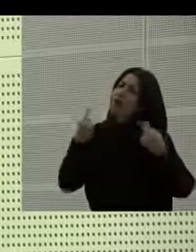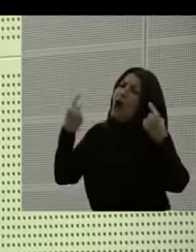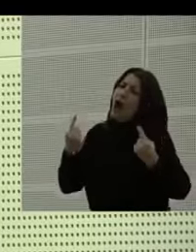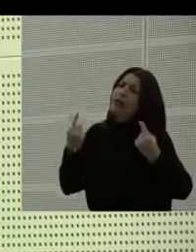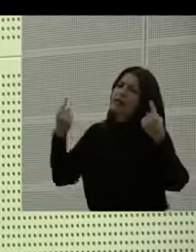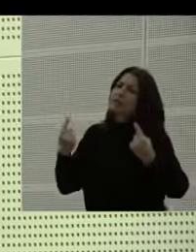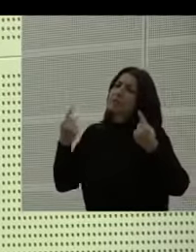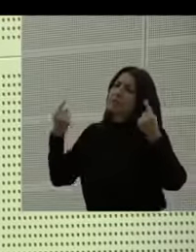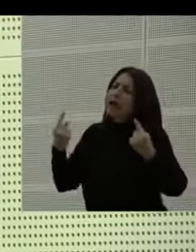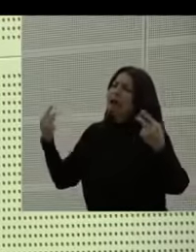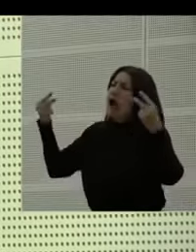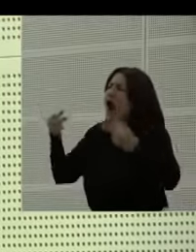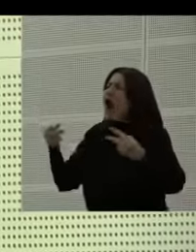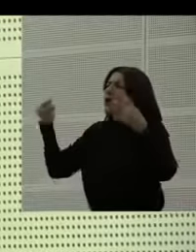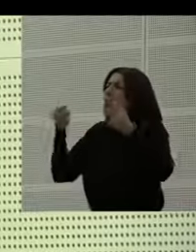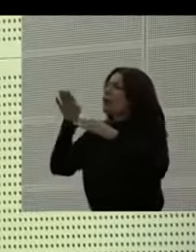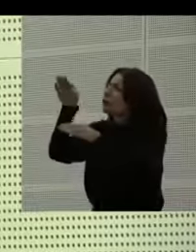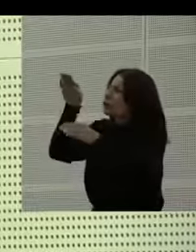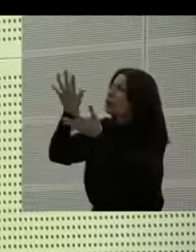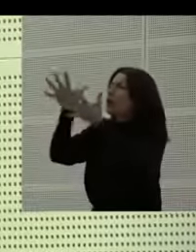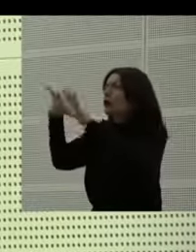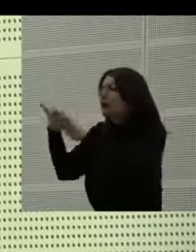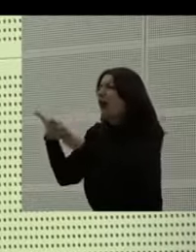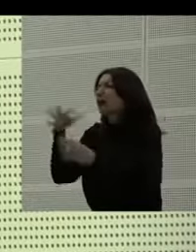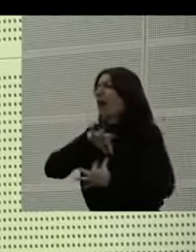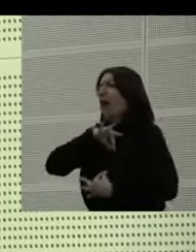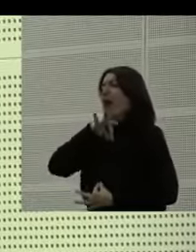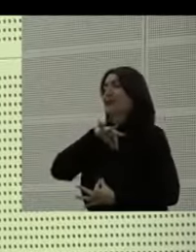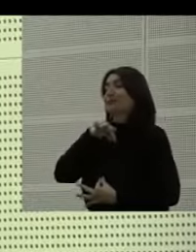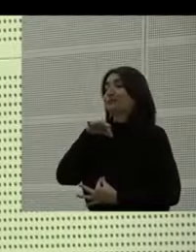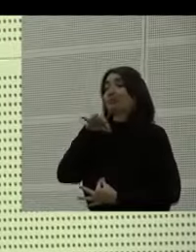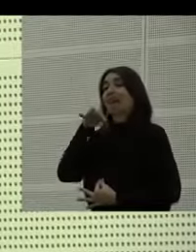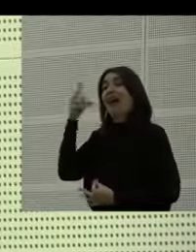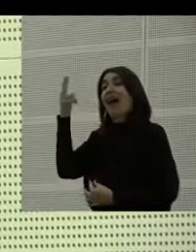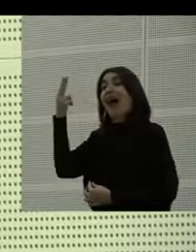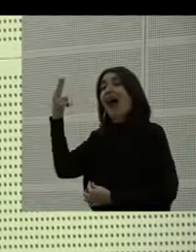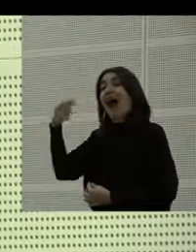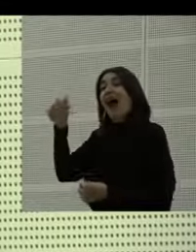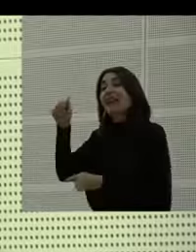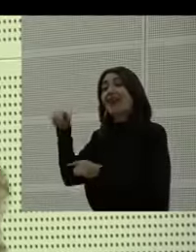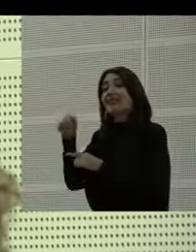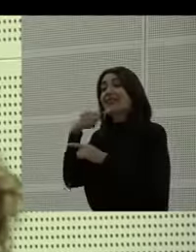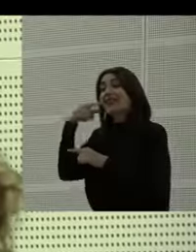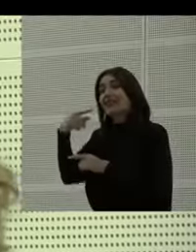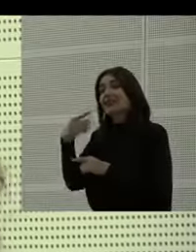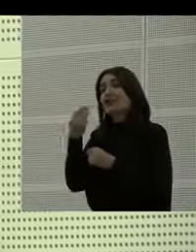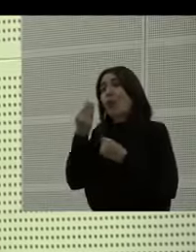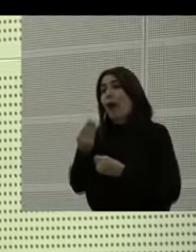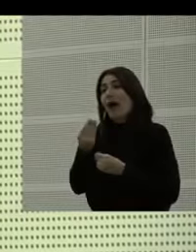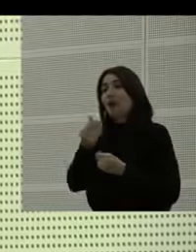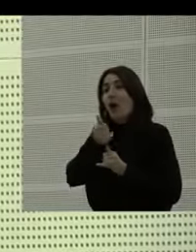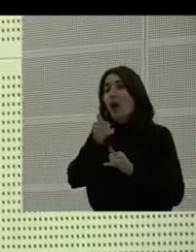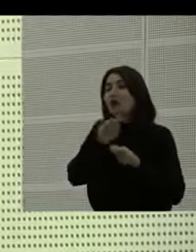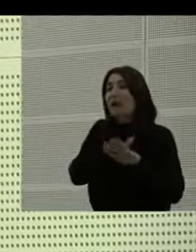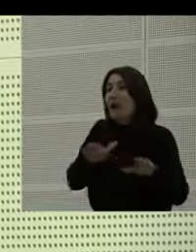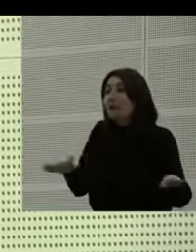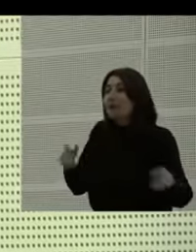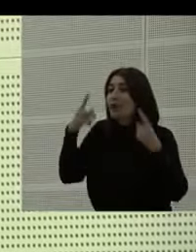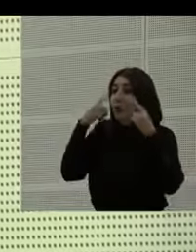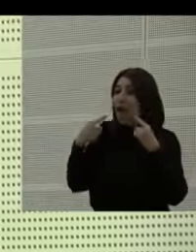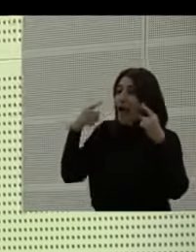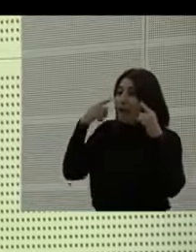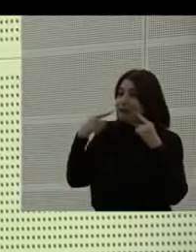Andersen alla fine di questa favola: ogni volta che un bambino piange rende più lontano il raggiungimento dell'anima